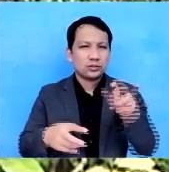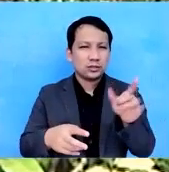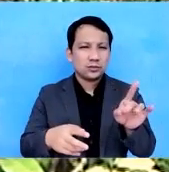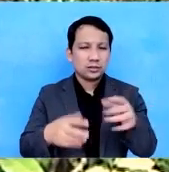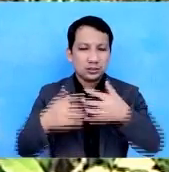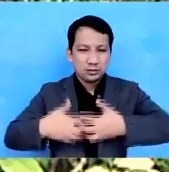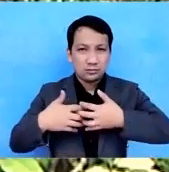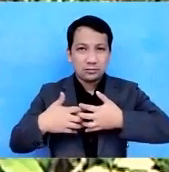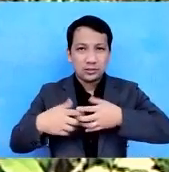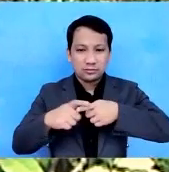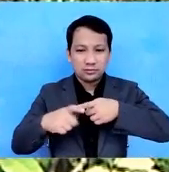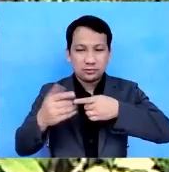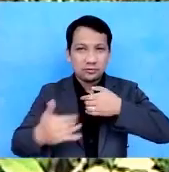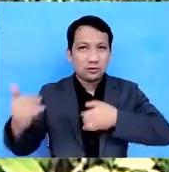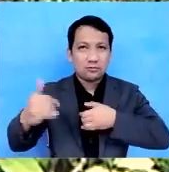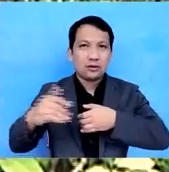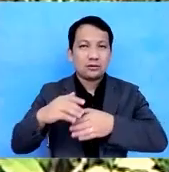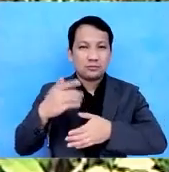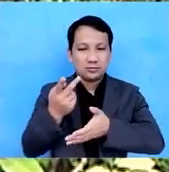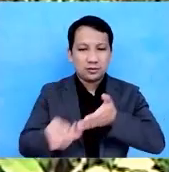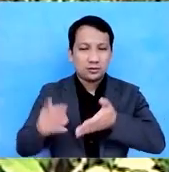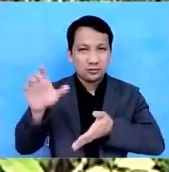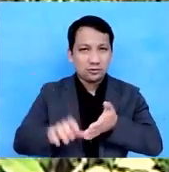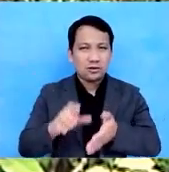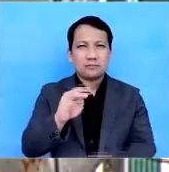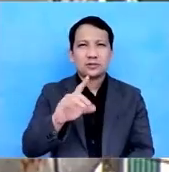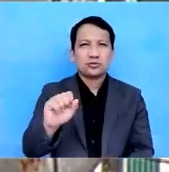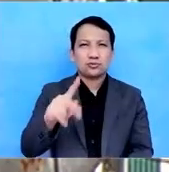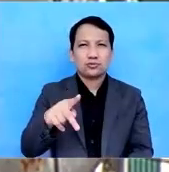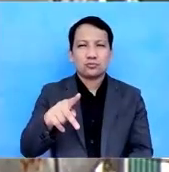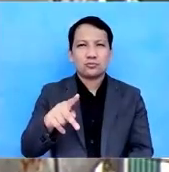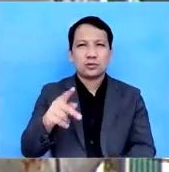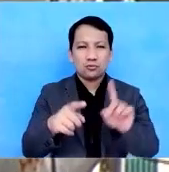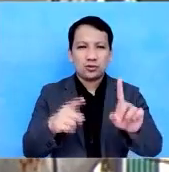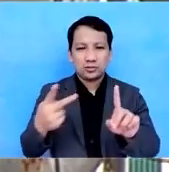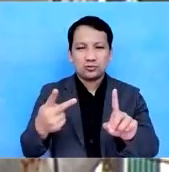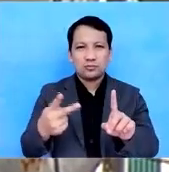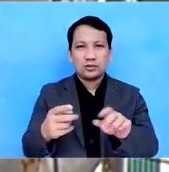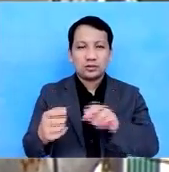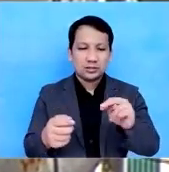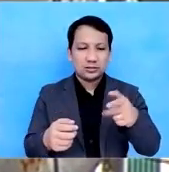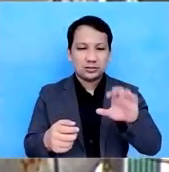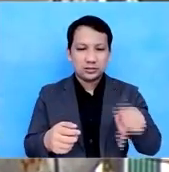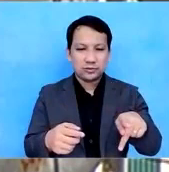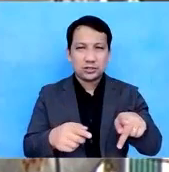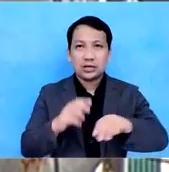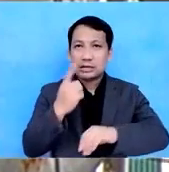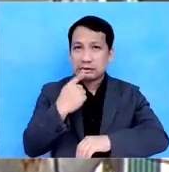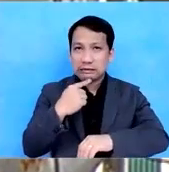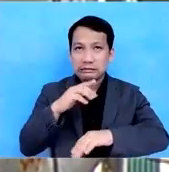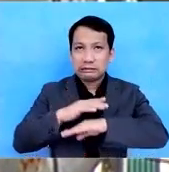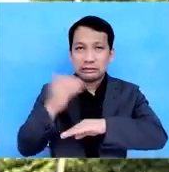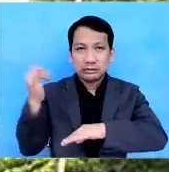Line 2 na nagresulta sa pagbagsak ng Masinloc Units 1 at 2 na naging dahilan kaya inilagay ng NGCP sa red at yellow alert status